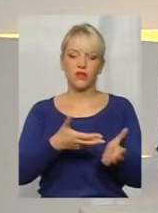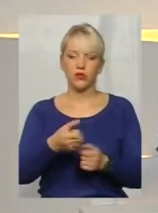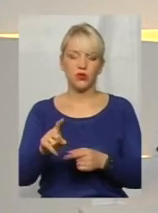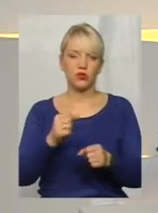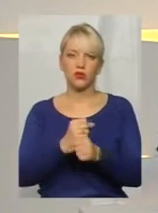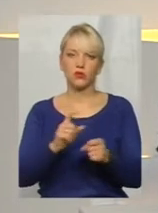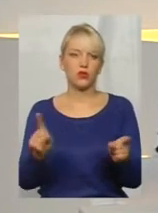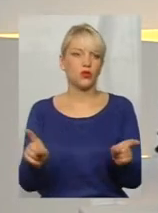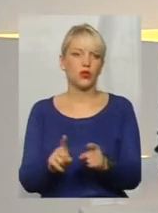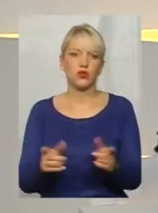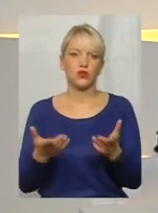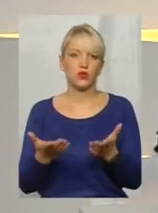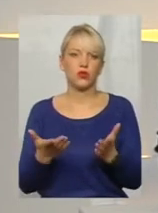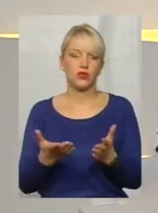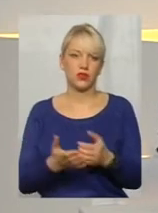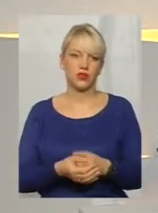йому